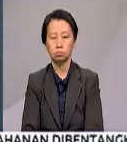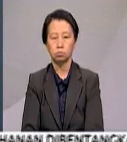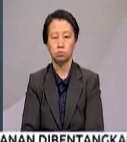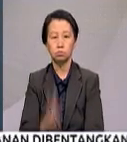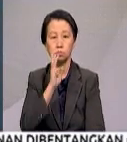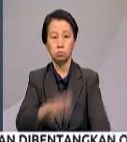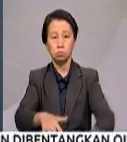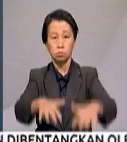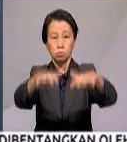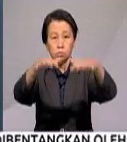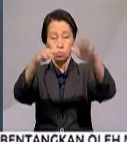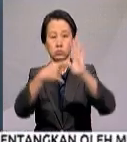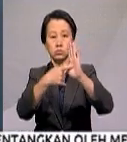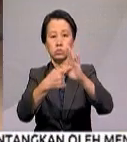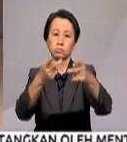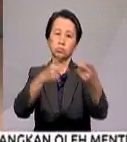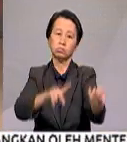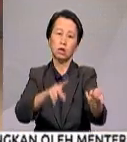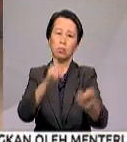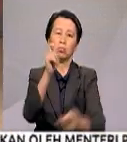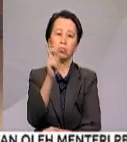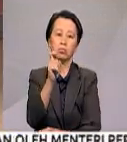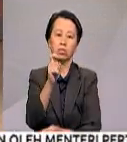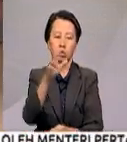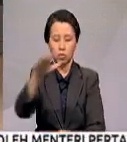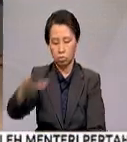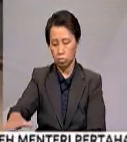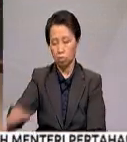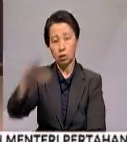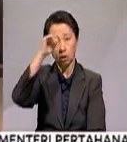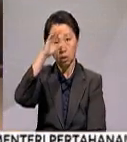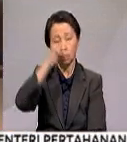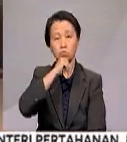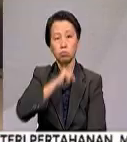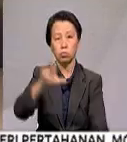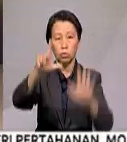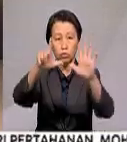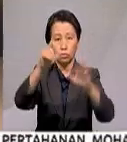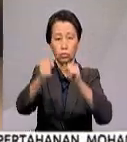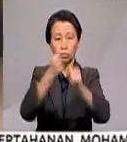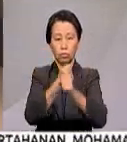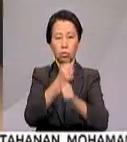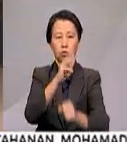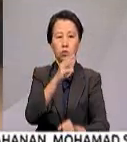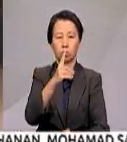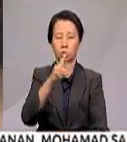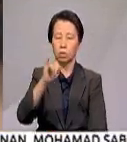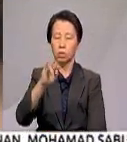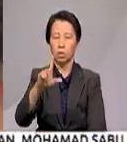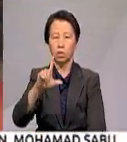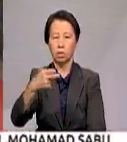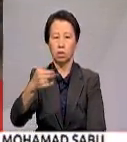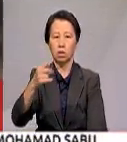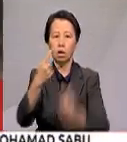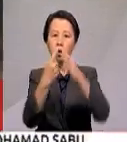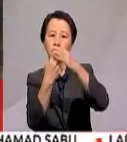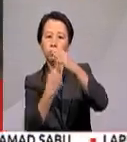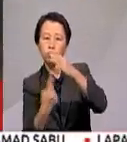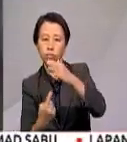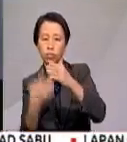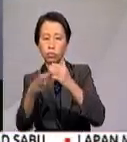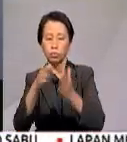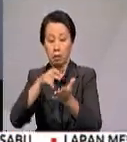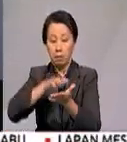Banjir di Kelantan turut mencatat korban pertama, seorang kanak-kanak lelaki berusia 7 tahun Muhammad Ilham Hasmadi lemas